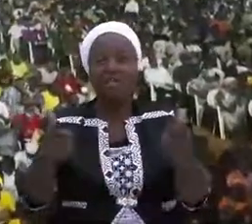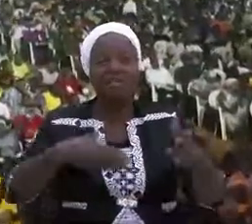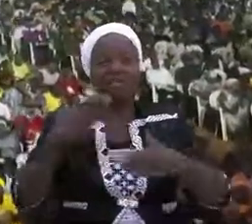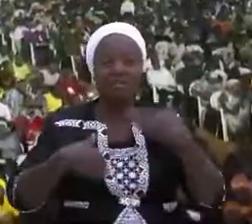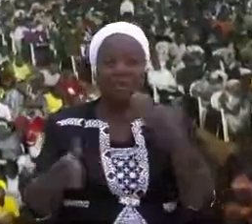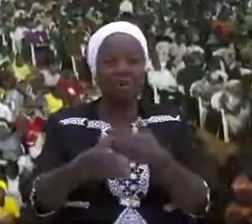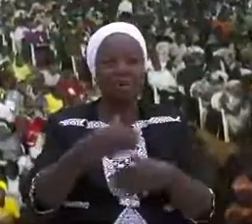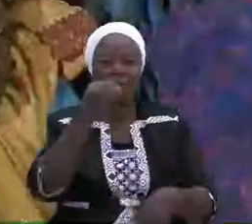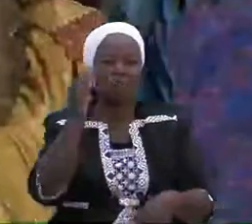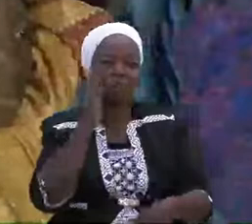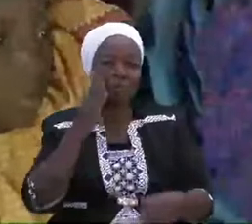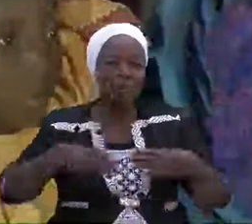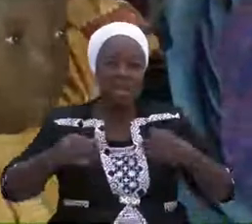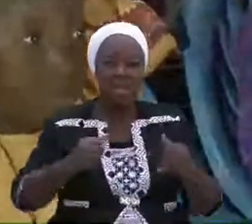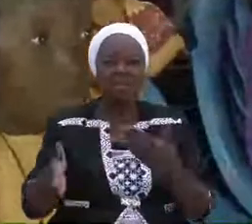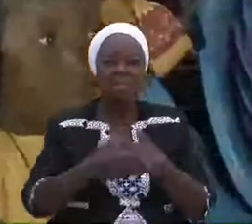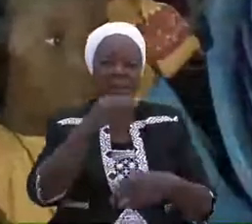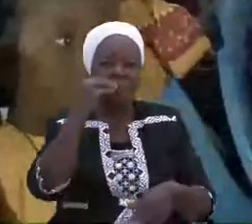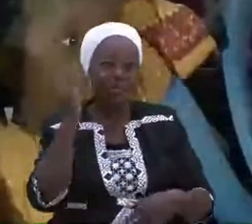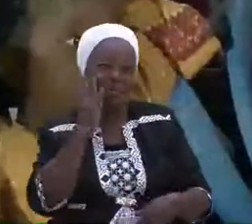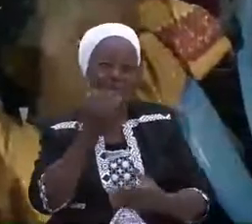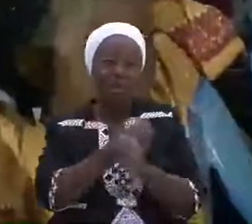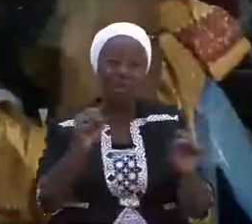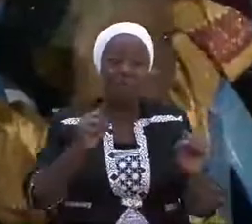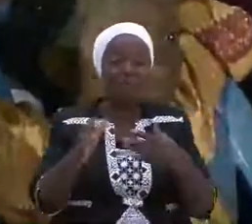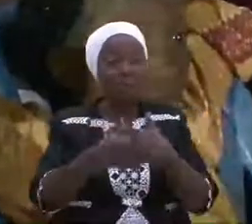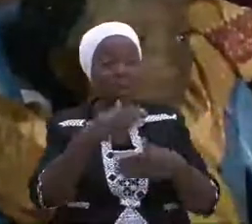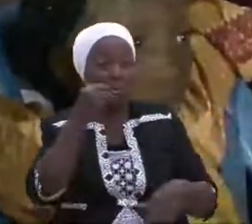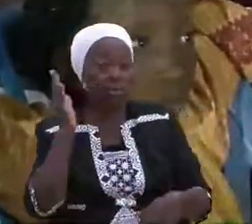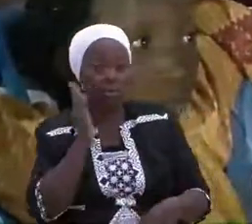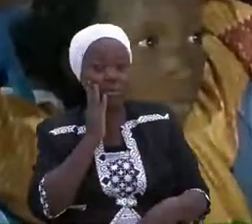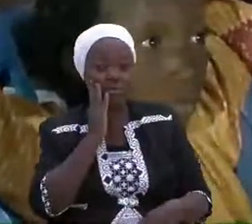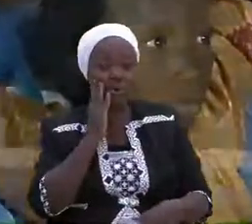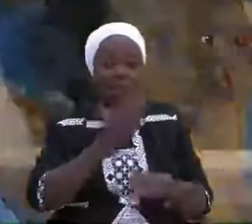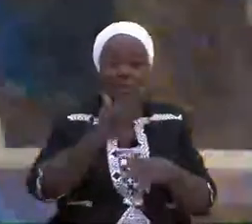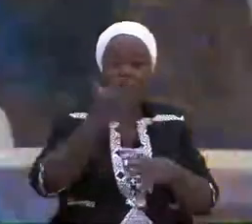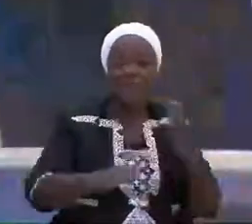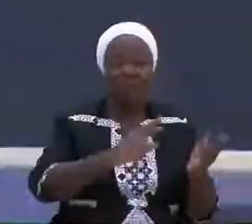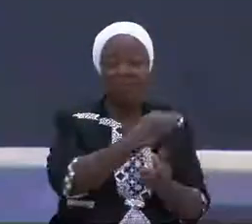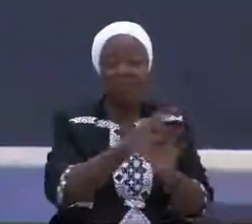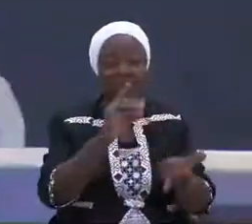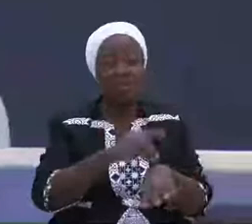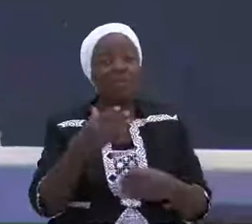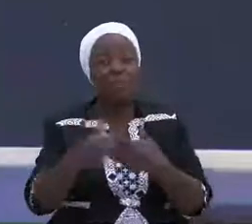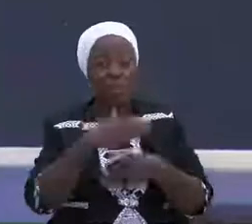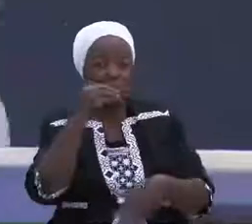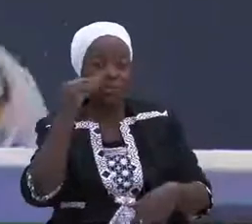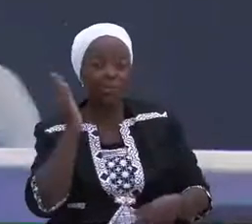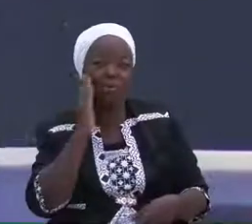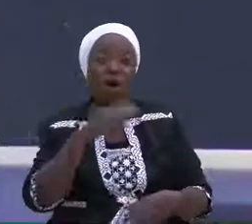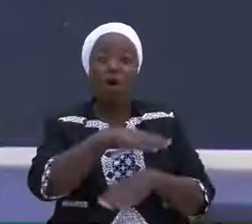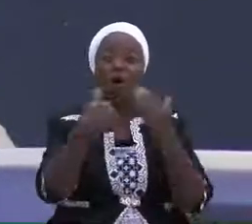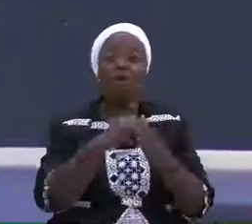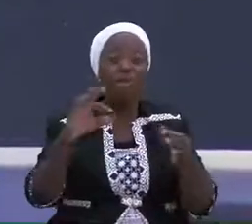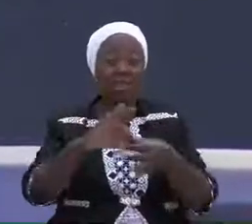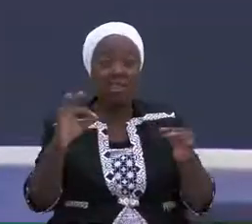La guérison à la maison. Tu repartiras avec le salut. Tu vas rentrer avec la liberté totale. Toutes